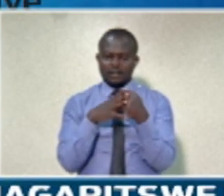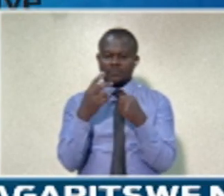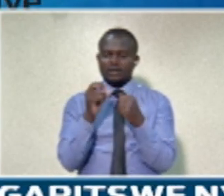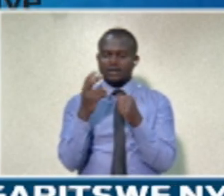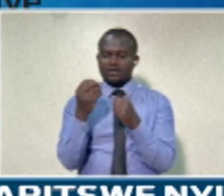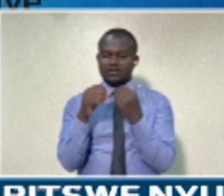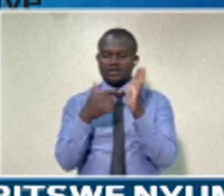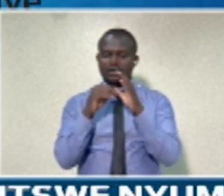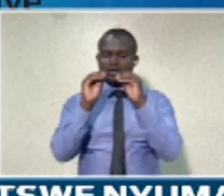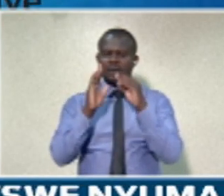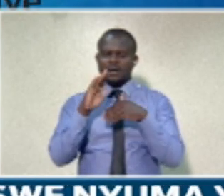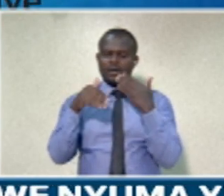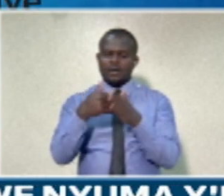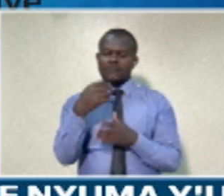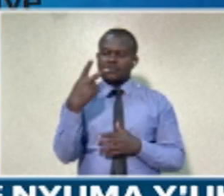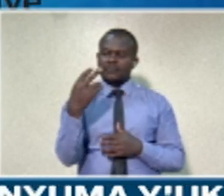igaragaza ko mu barimu bose